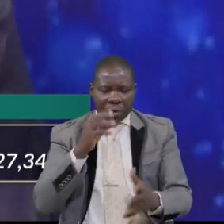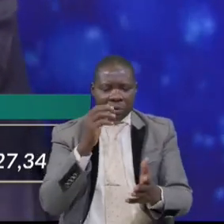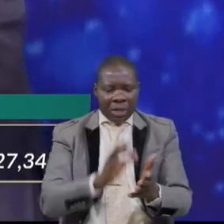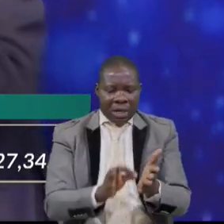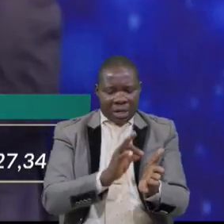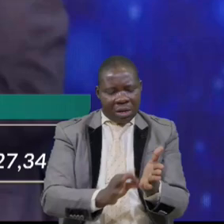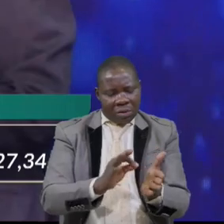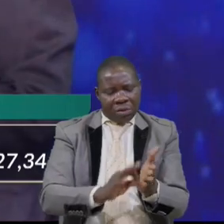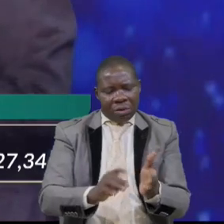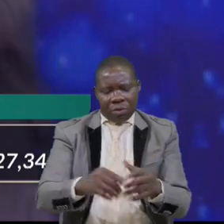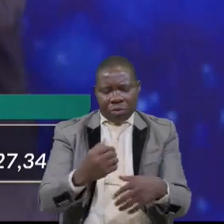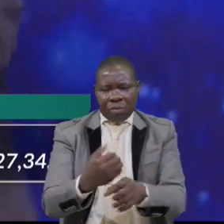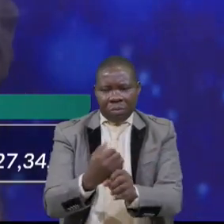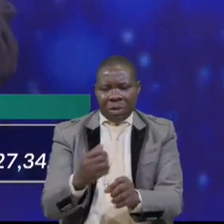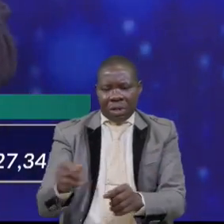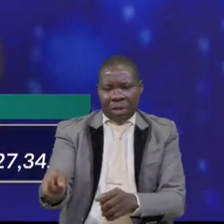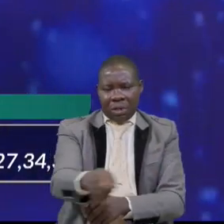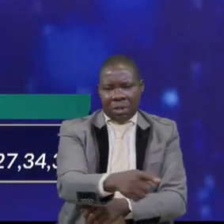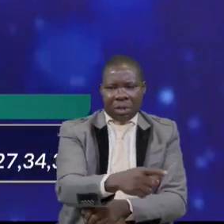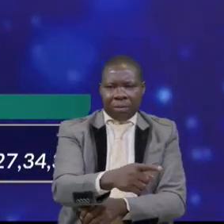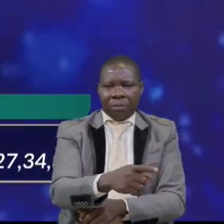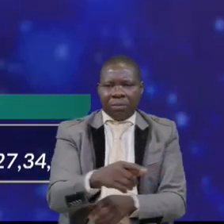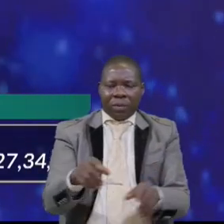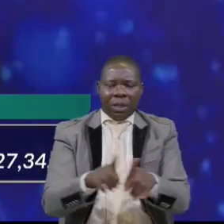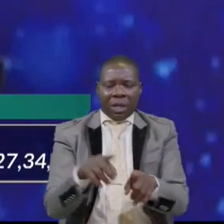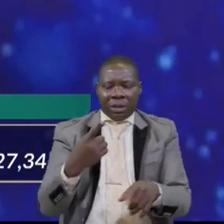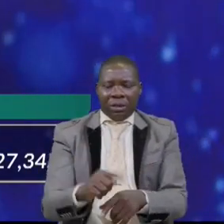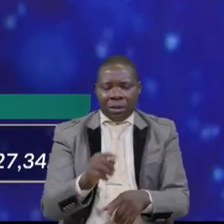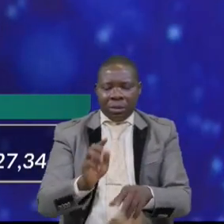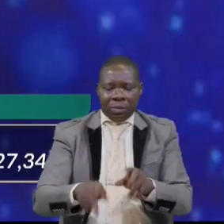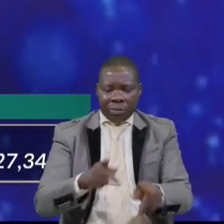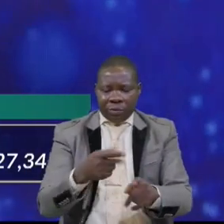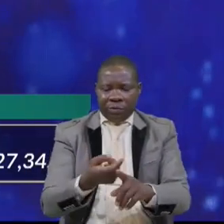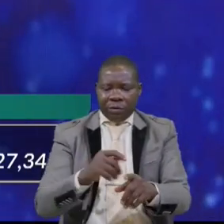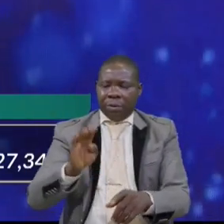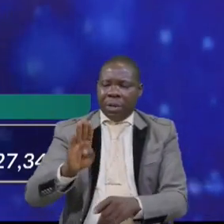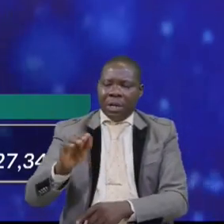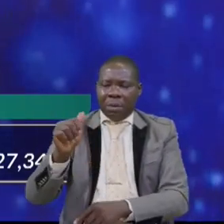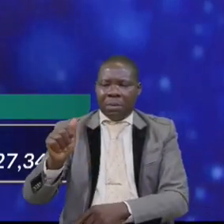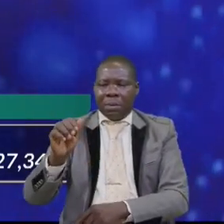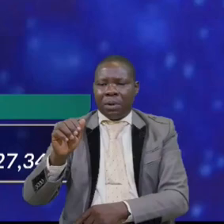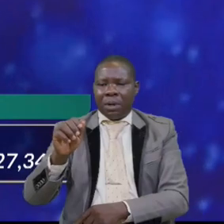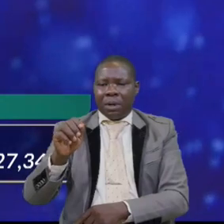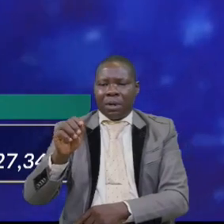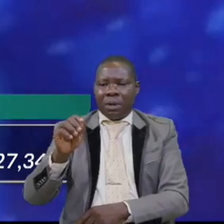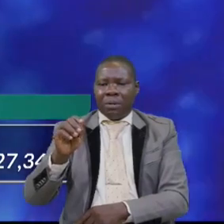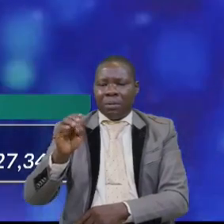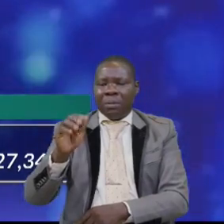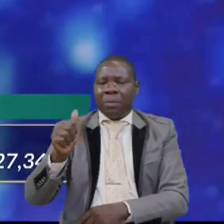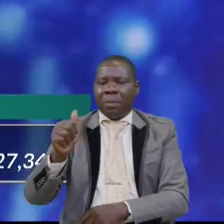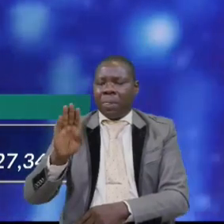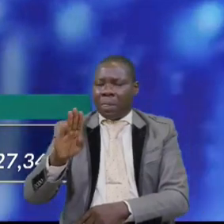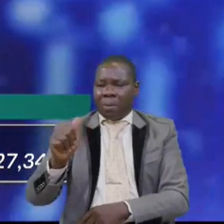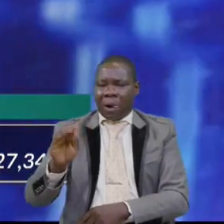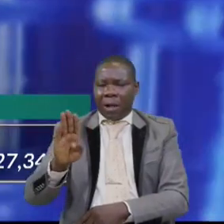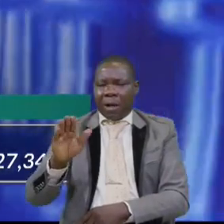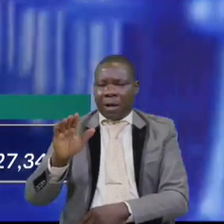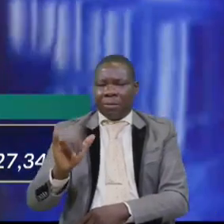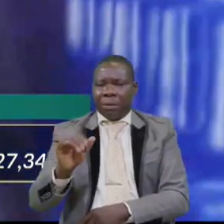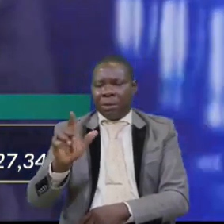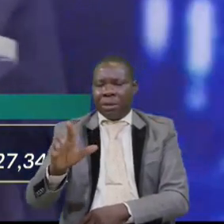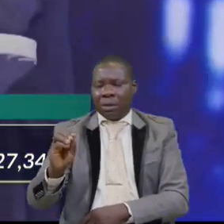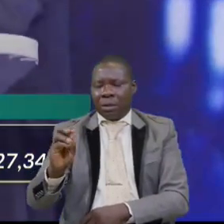les amener à devenir babyloniens. Mais Daniel s'est dit, je suis d'une